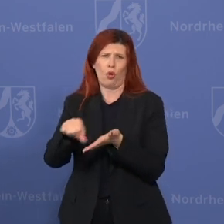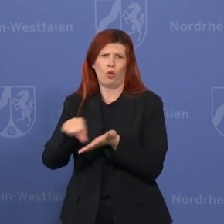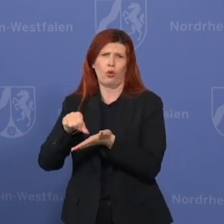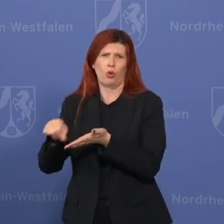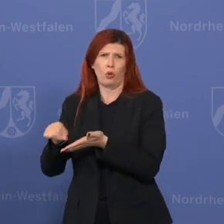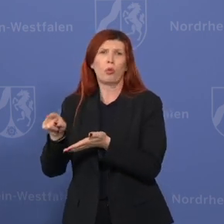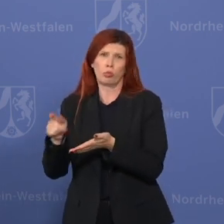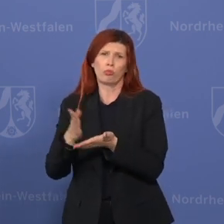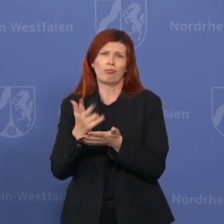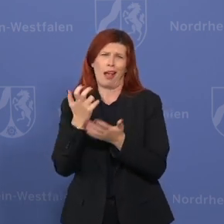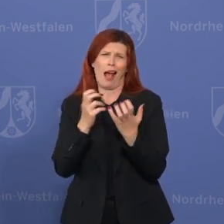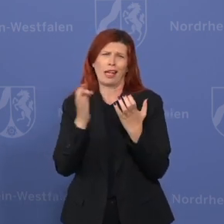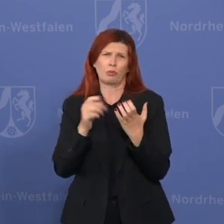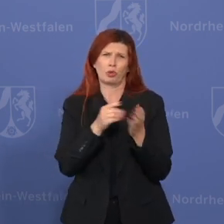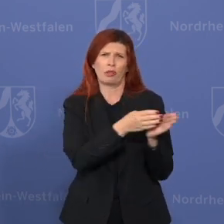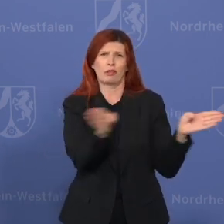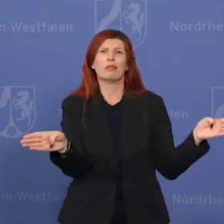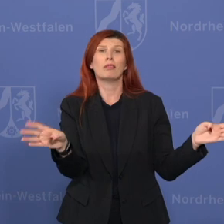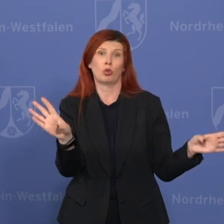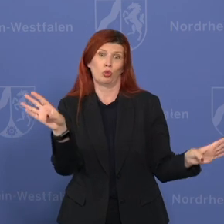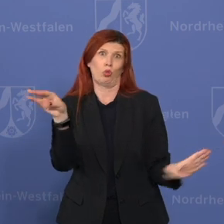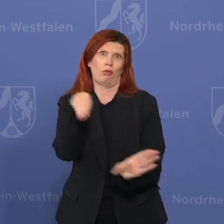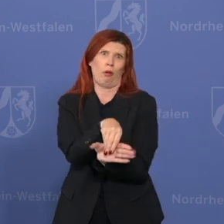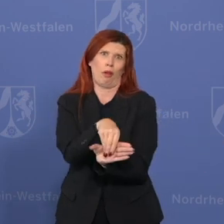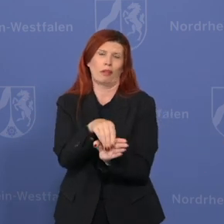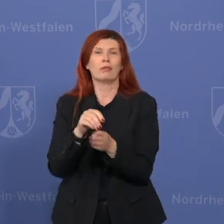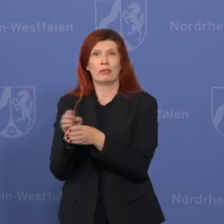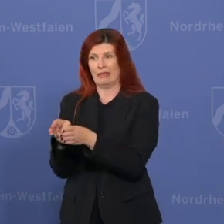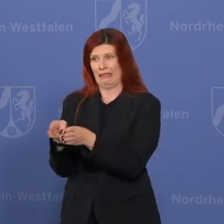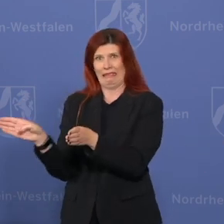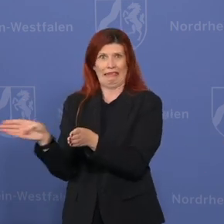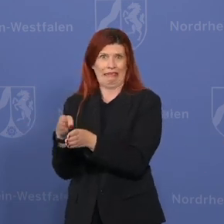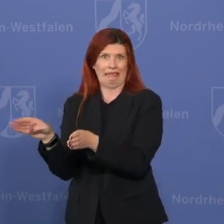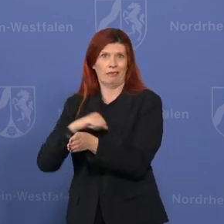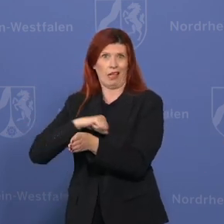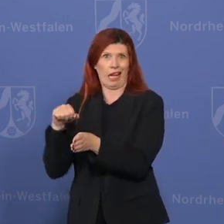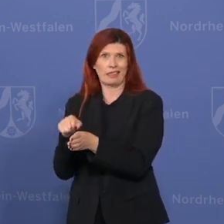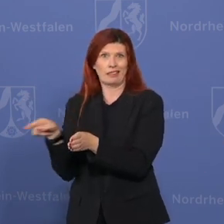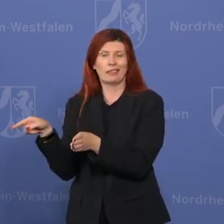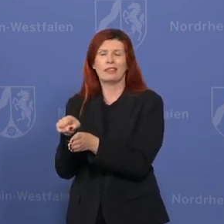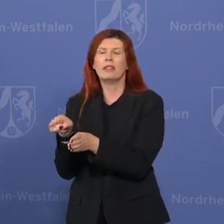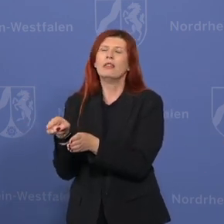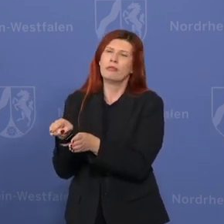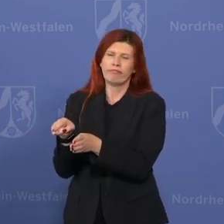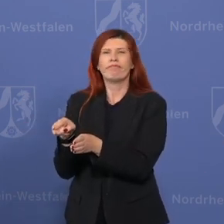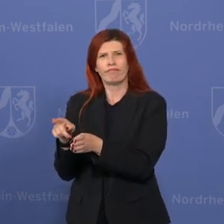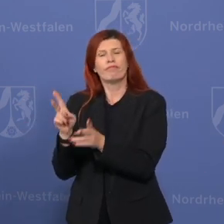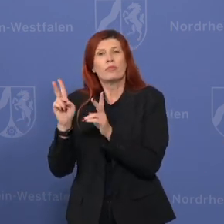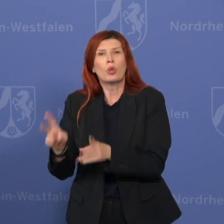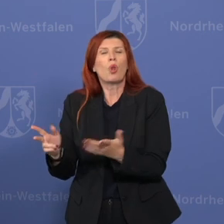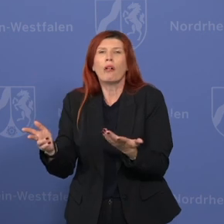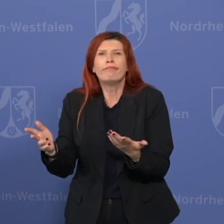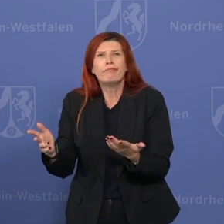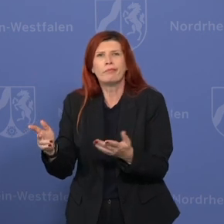auch einige zigtausende sein, die dann schon zur Auszahlung gelangen. Das andere sind tatsächlich noch Fälle, die